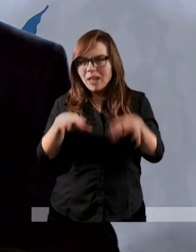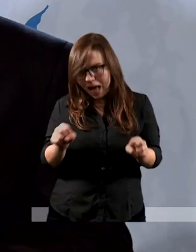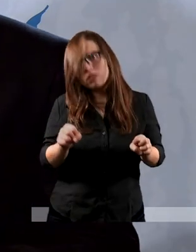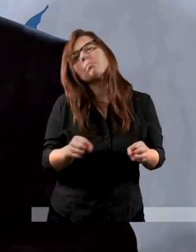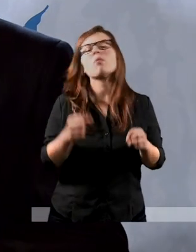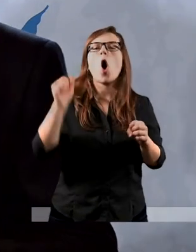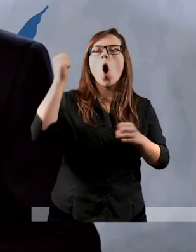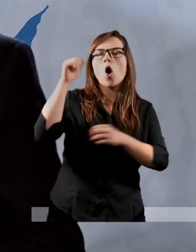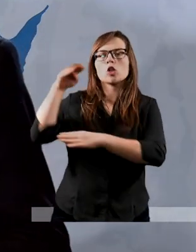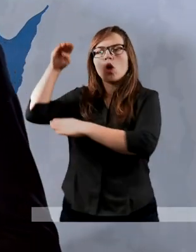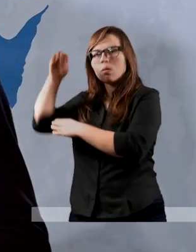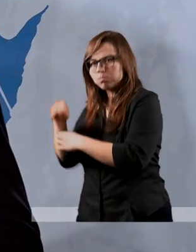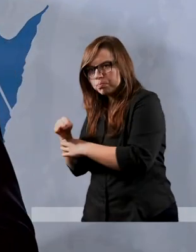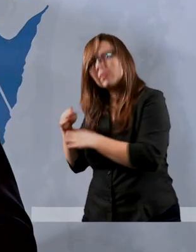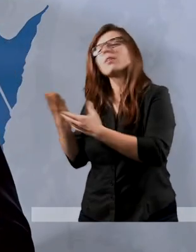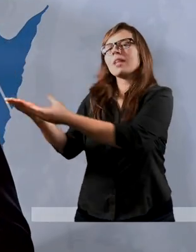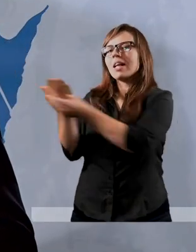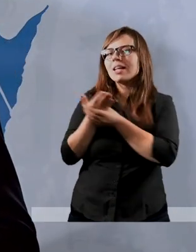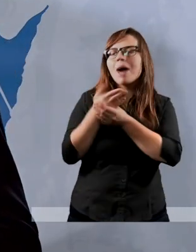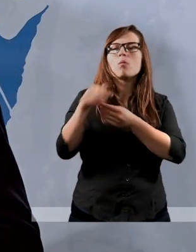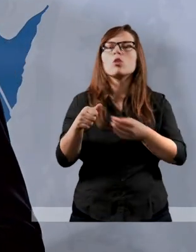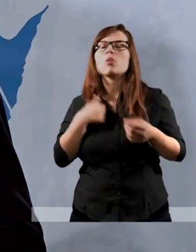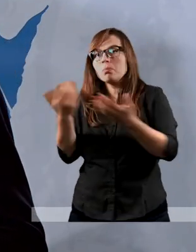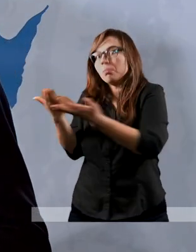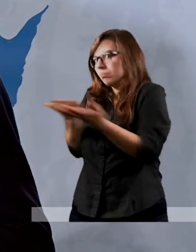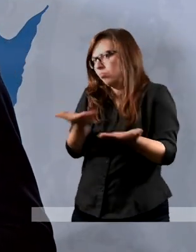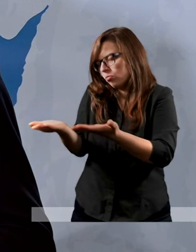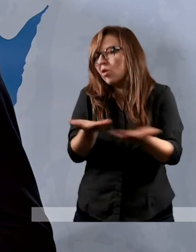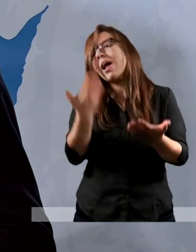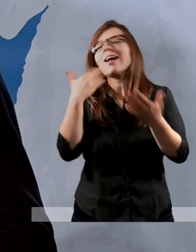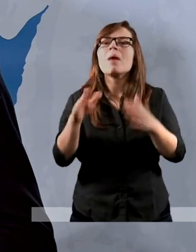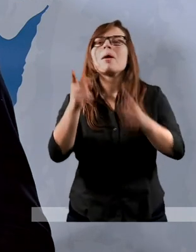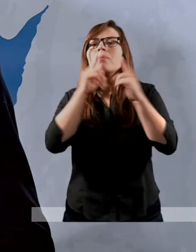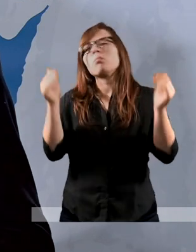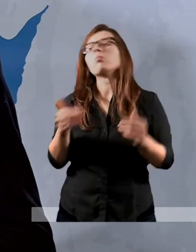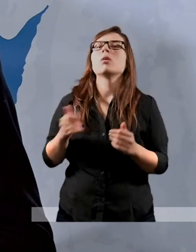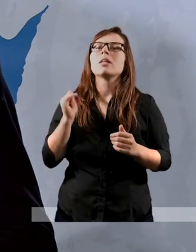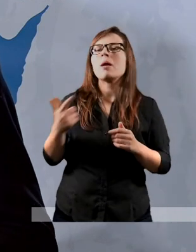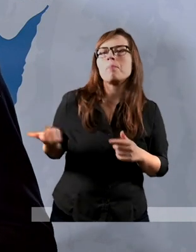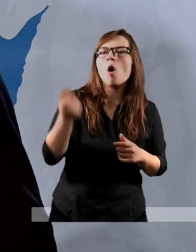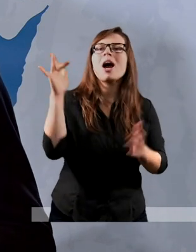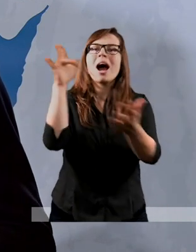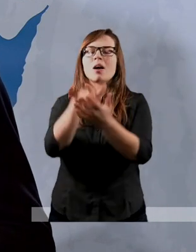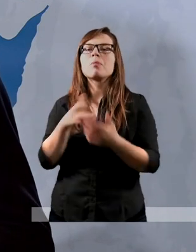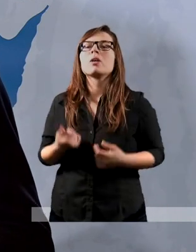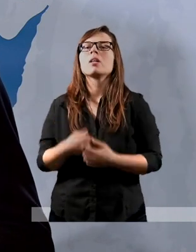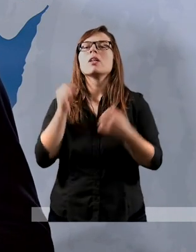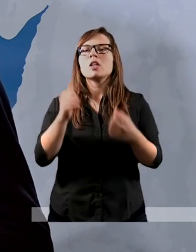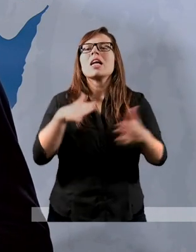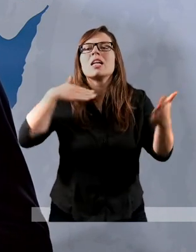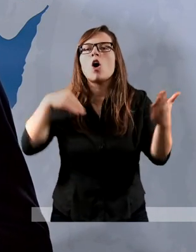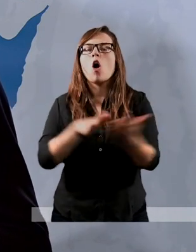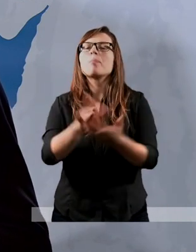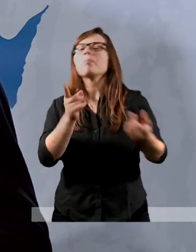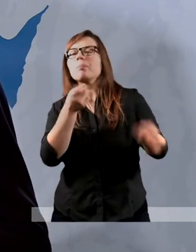Zatrzymałem się, otworzyłem okno, zaprosiłem pana, powiedział, że jak najbardziej. Chwilę jechaliśmy, zaczęliśmy ze